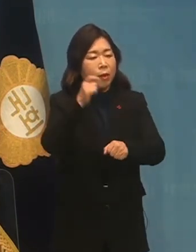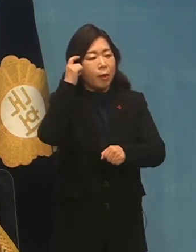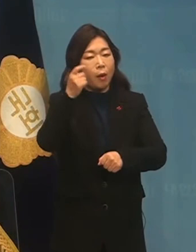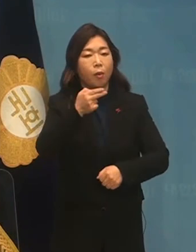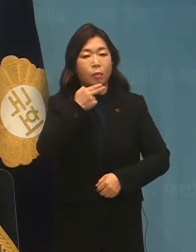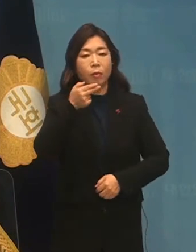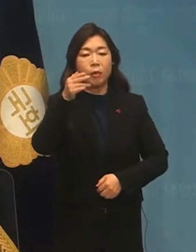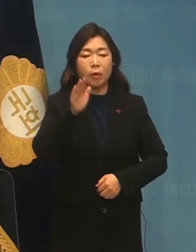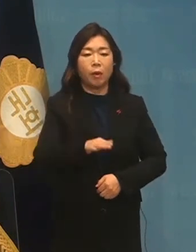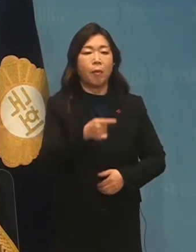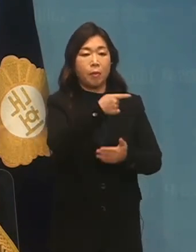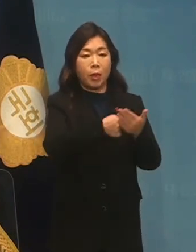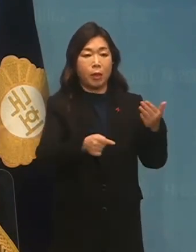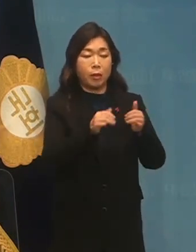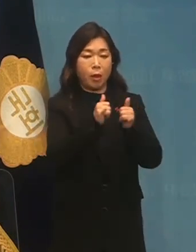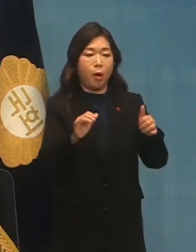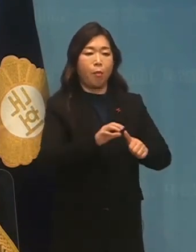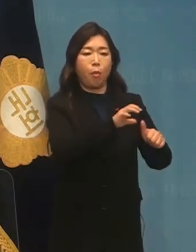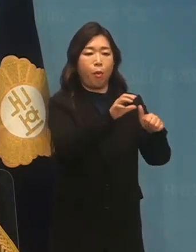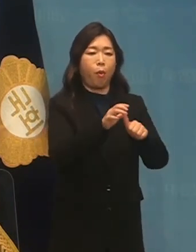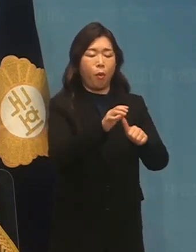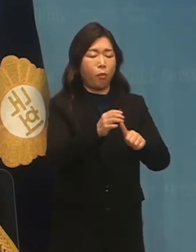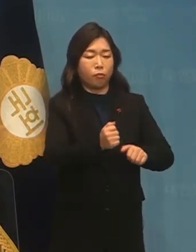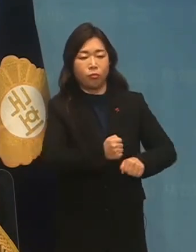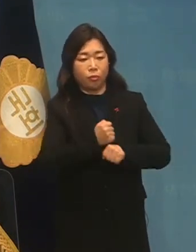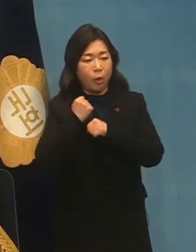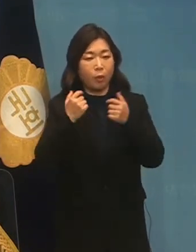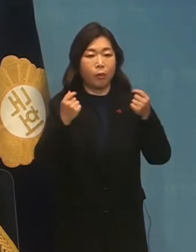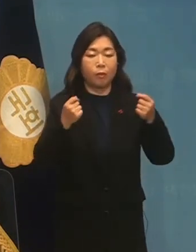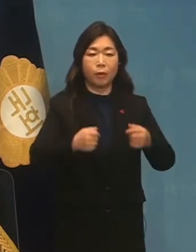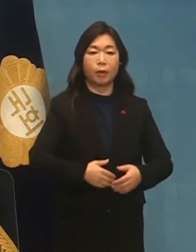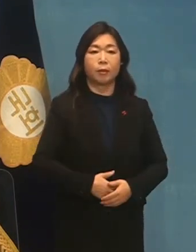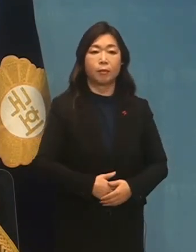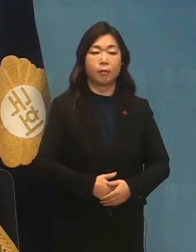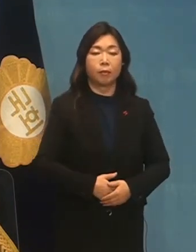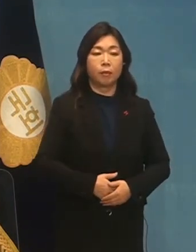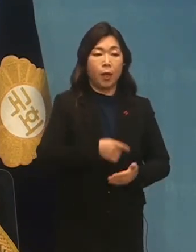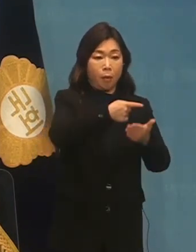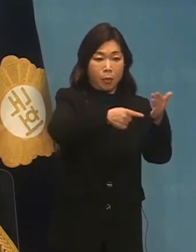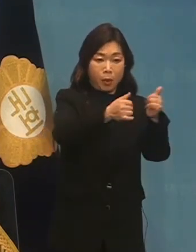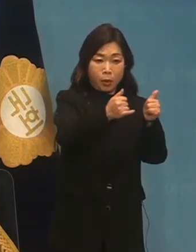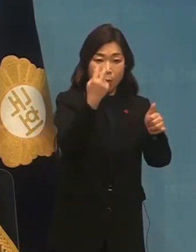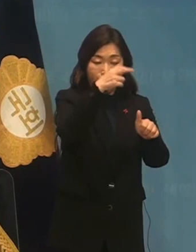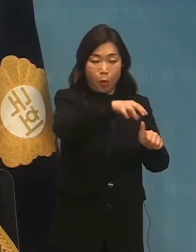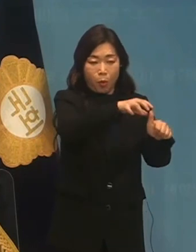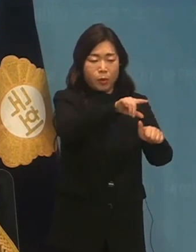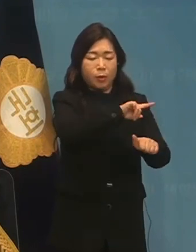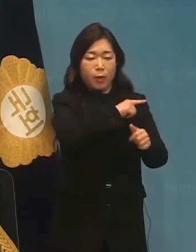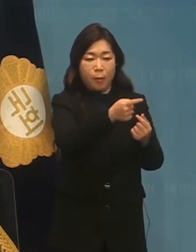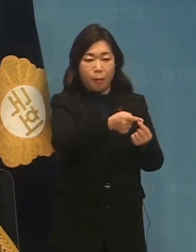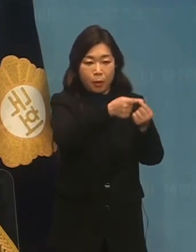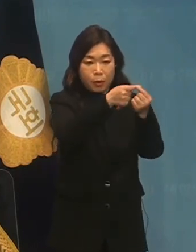보호가 소홀했습니다. 피해자 보호를 최우선 원칙으로 만들겠습니다.